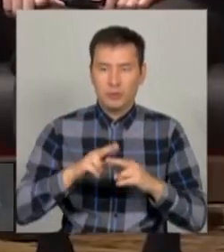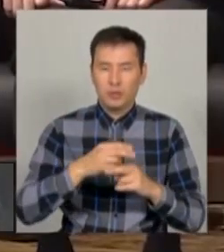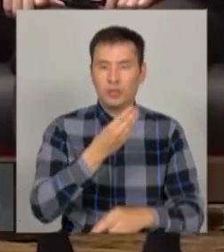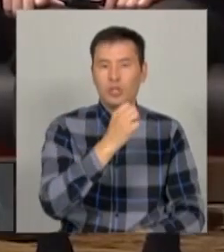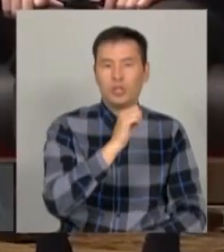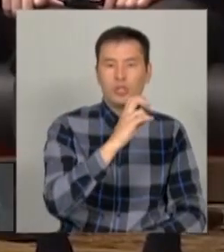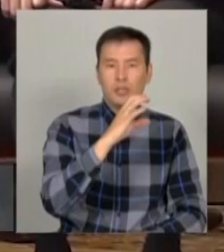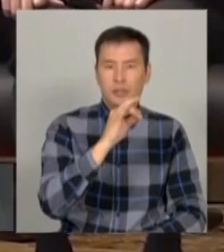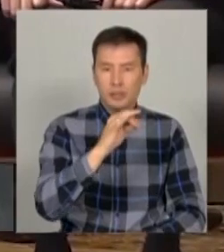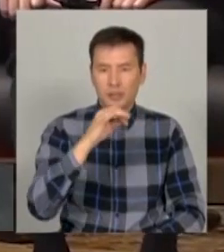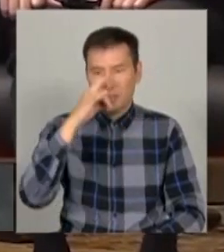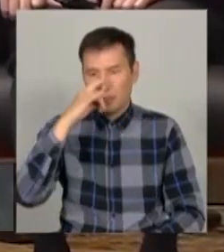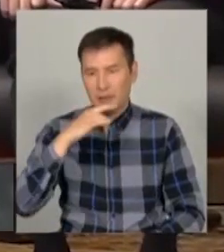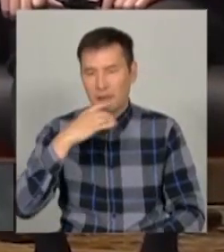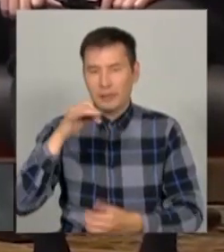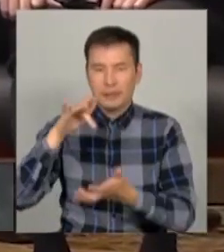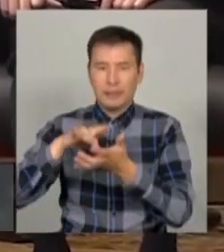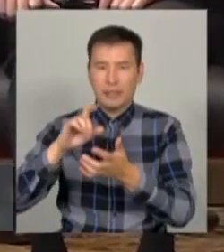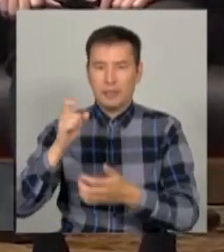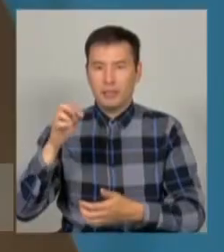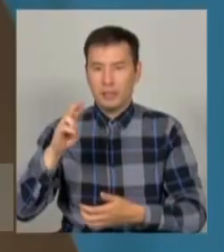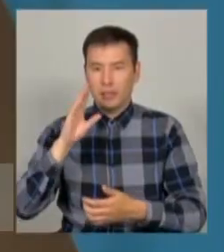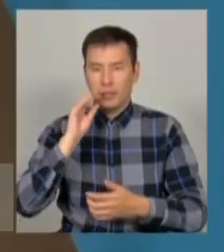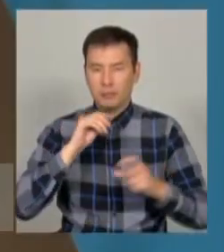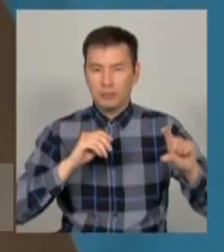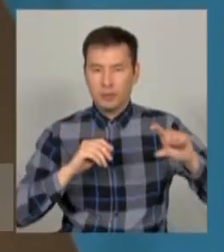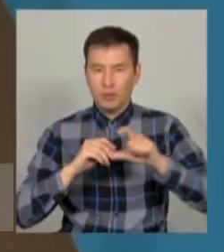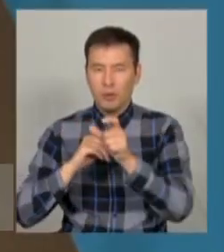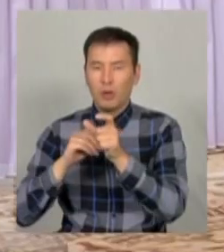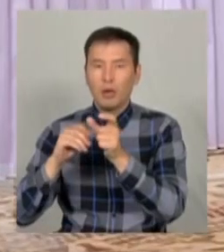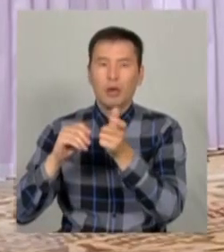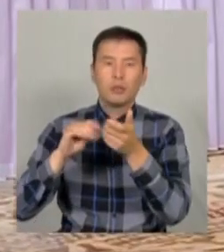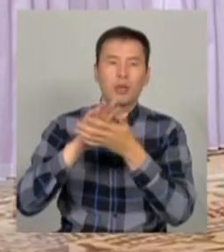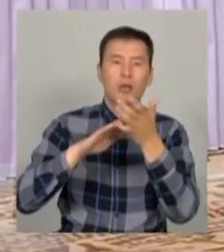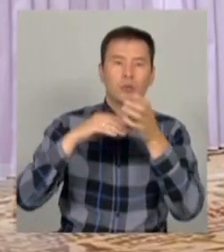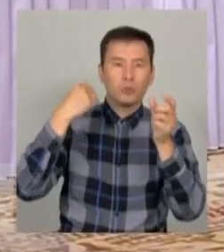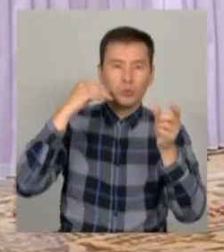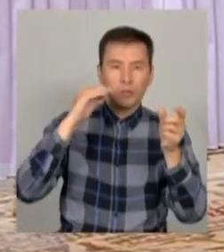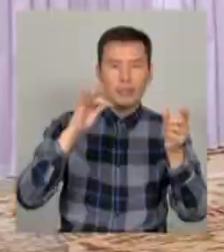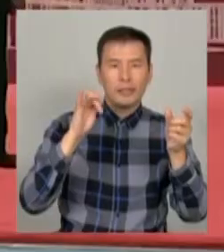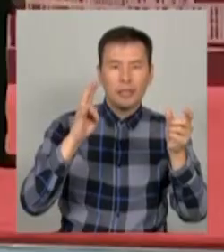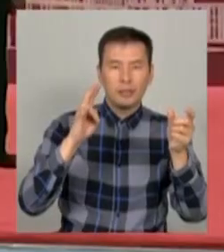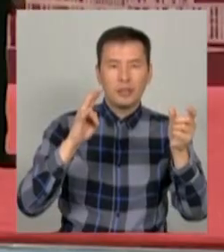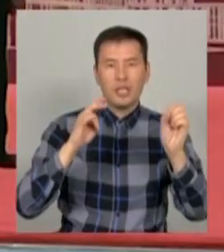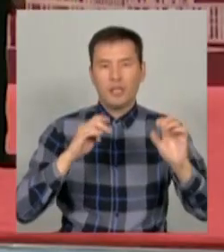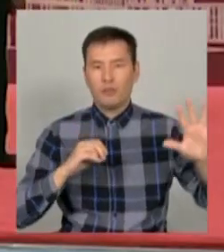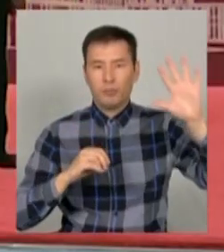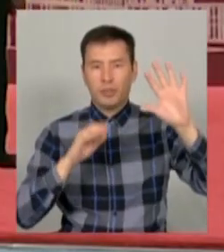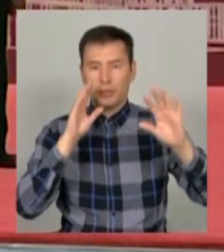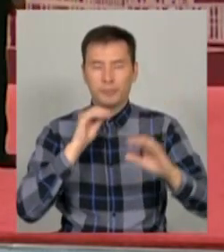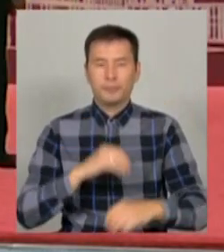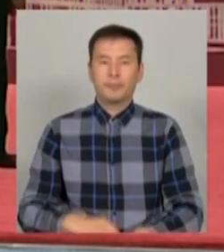с Казахстаном и Центральной Азией. Далее он откроет дорогу в Европу, Турцию и Иран.